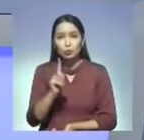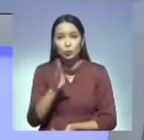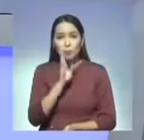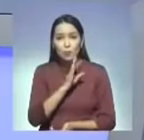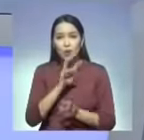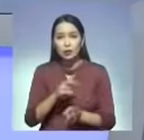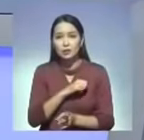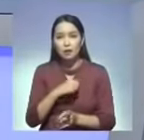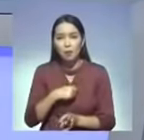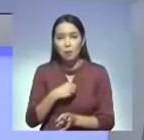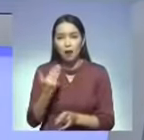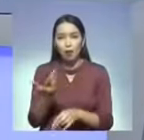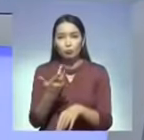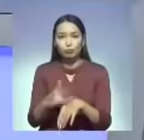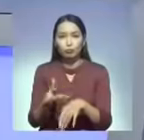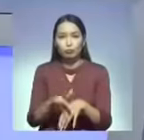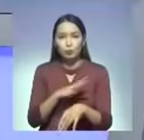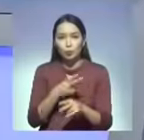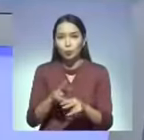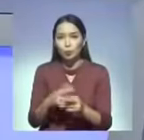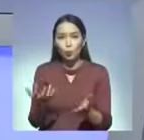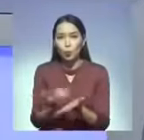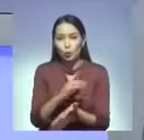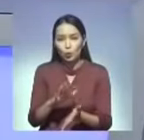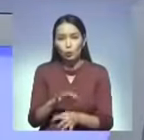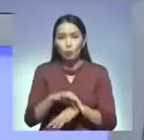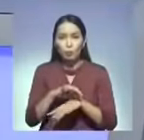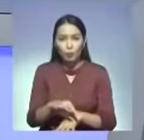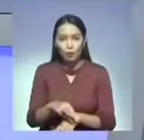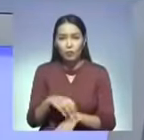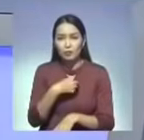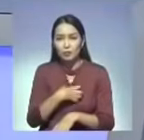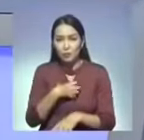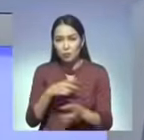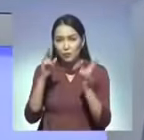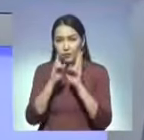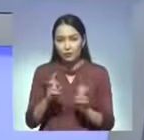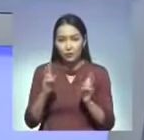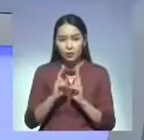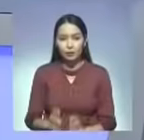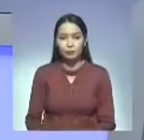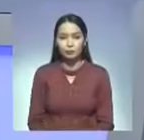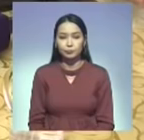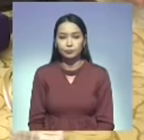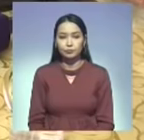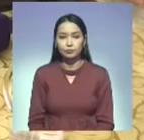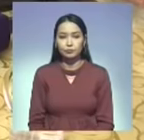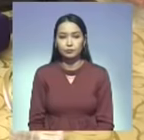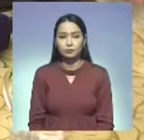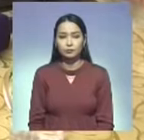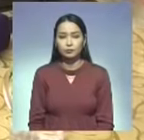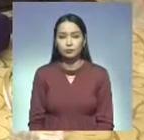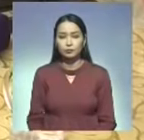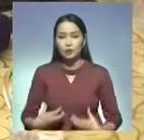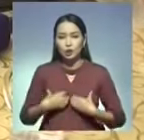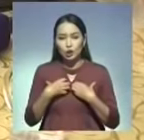сама уничтожила улики, поэтому не удалось провести необходимые экспертизы. Мои коллеги побеседовали с пострадавшей.